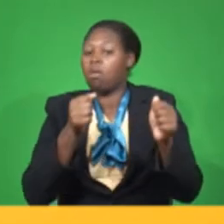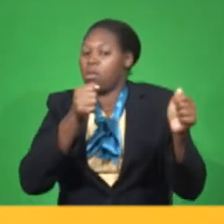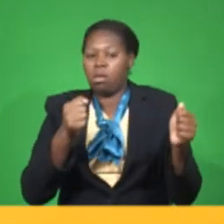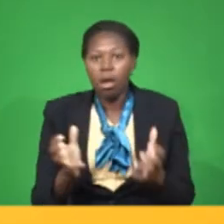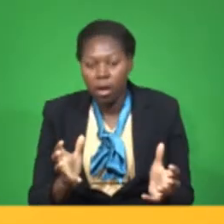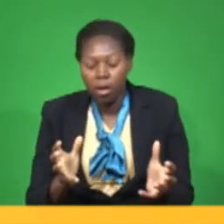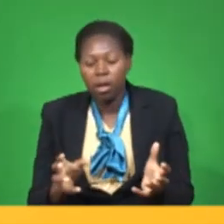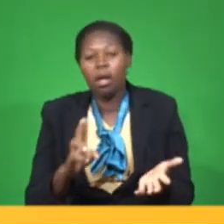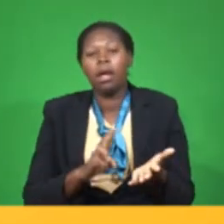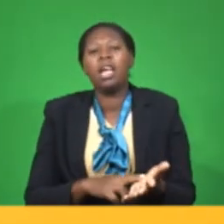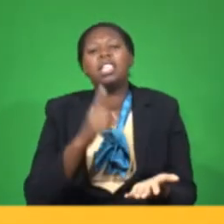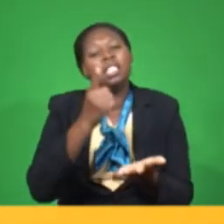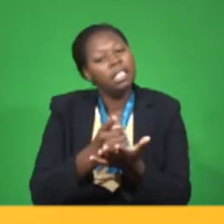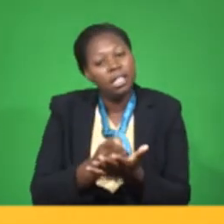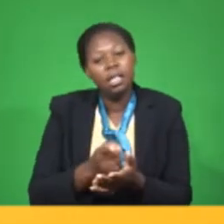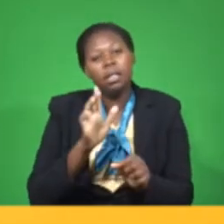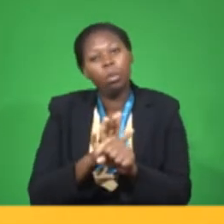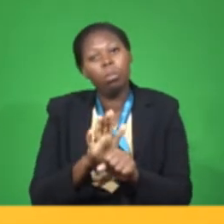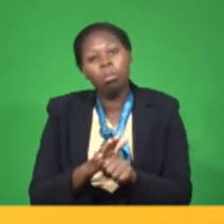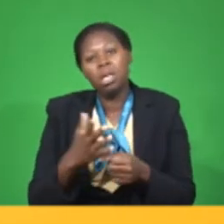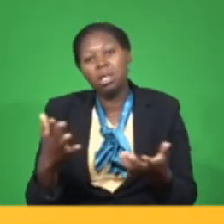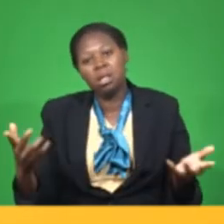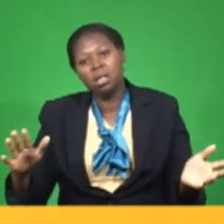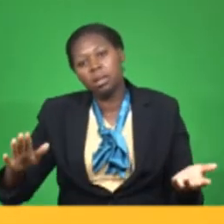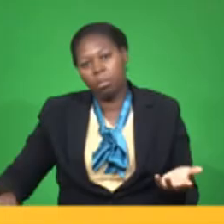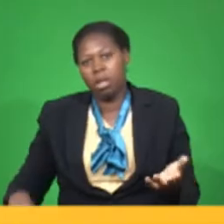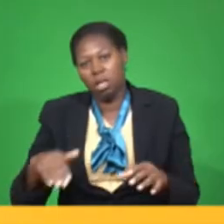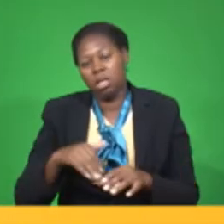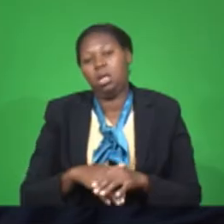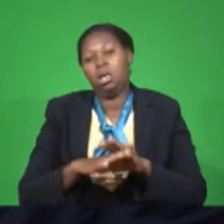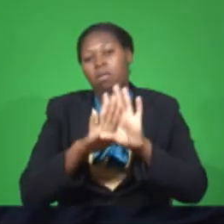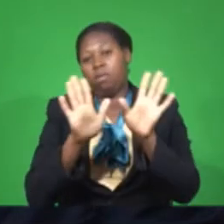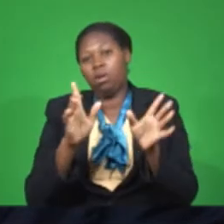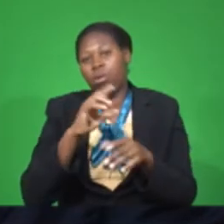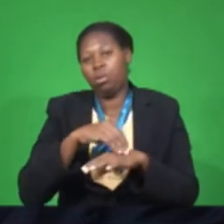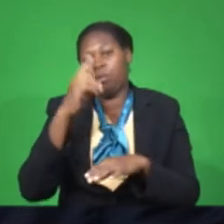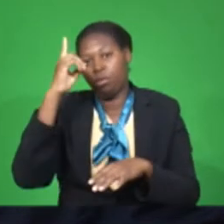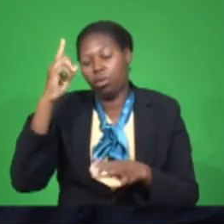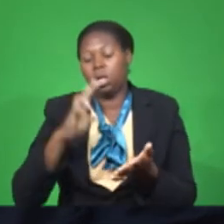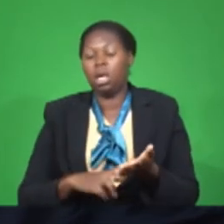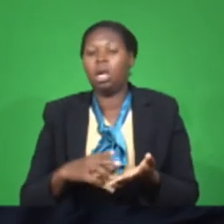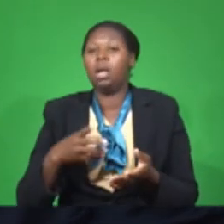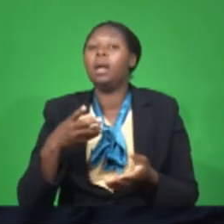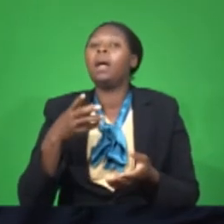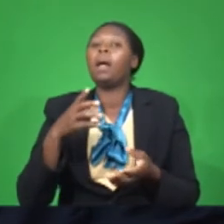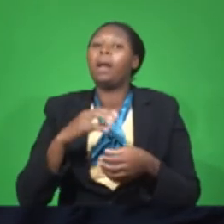Akaita zvakaipa zvizhinji pamberi pa Jehovha. Ndokumutsamisa. Mimiraitsa ndaenda mamwe mavhesi amatipa.